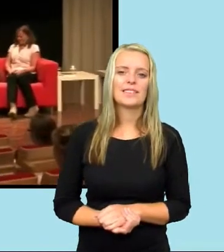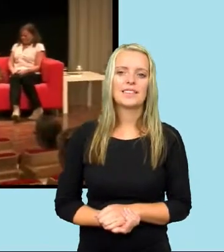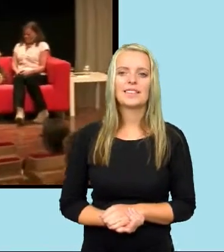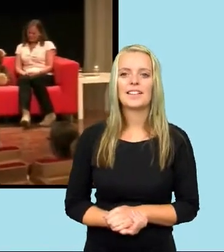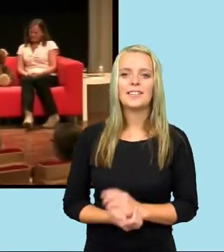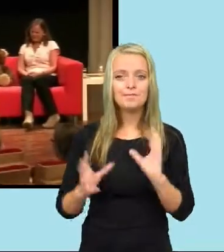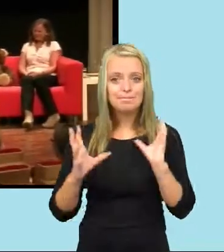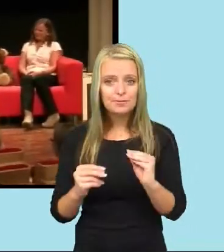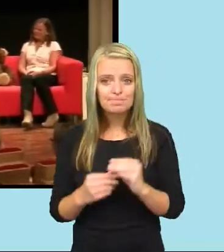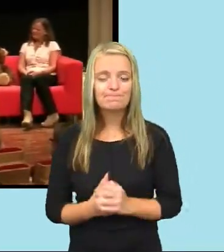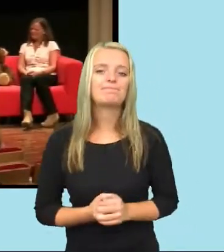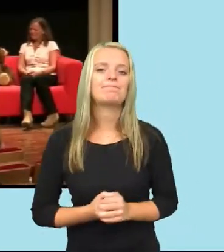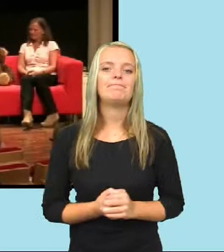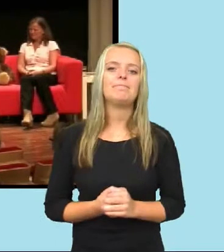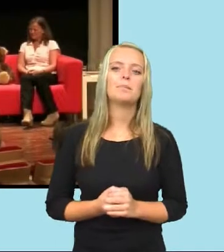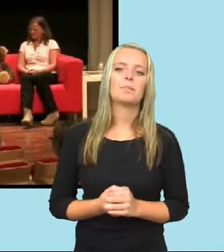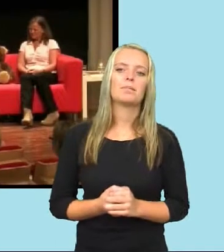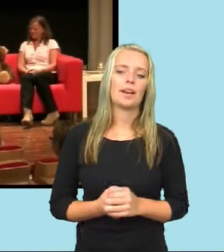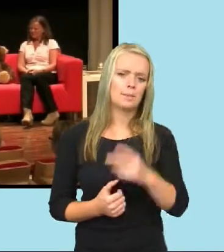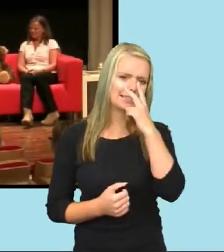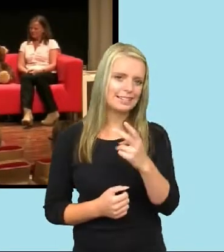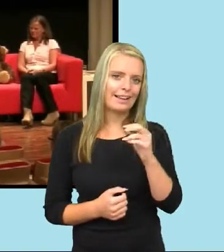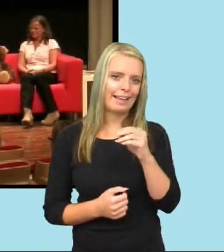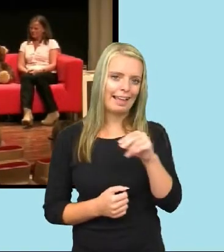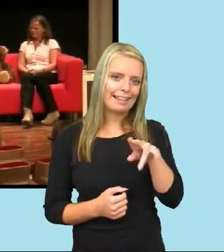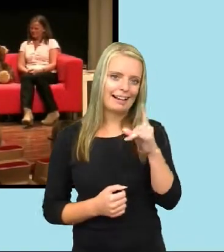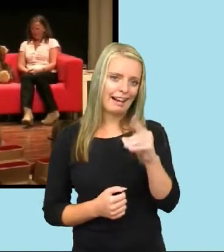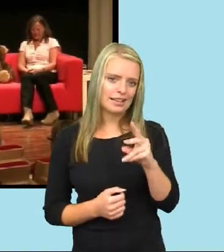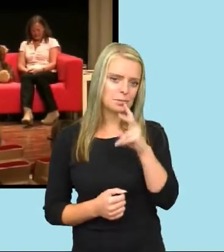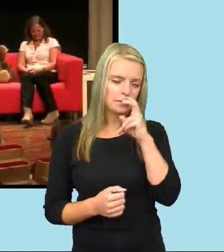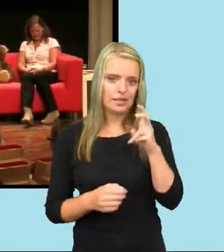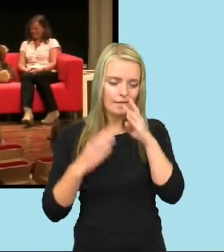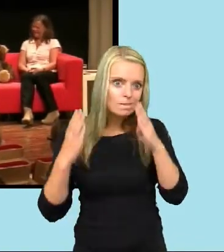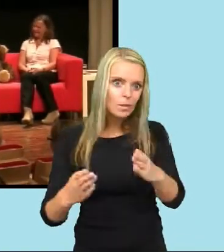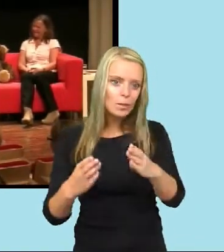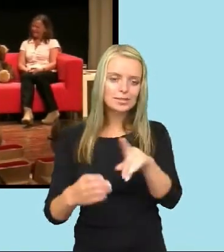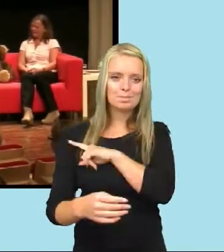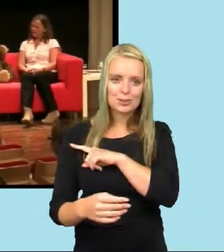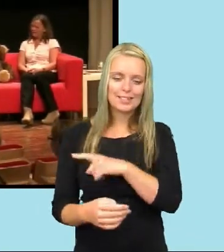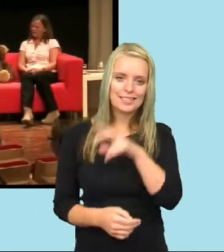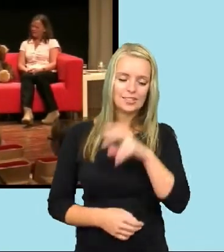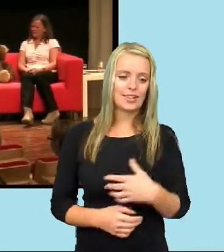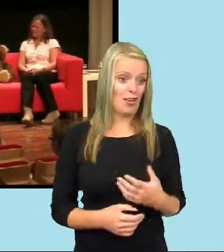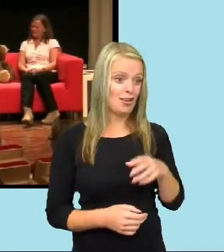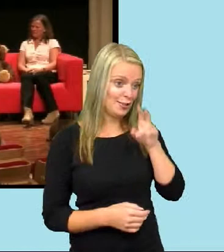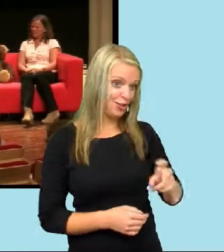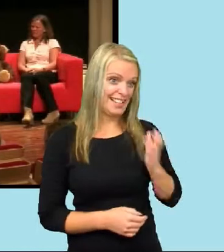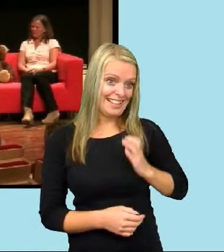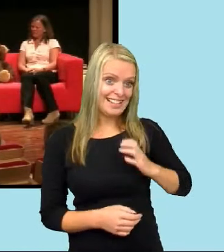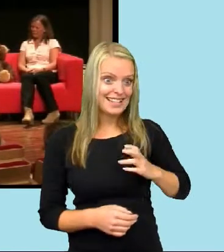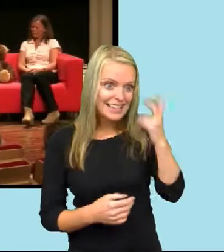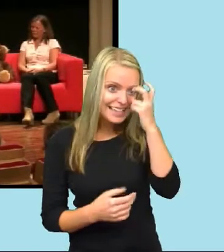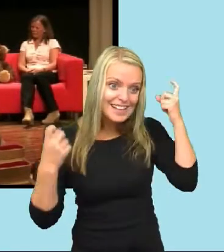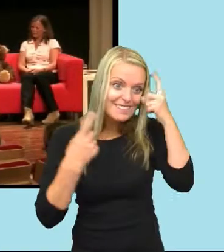Ja, hon letade efter. Ja, tänkte. Och den här var det. Ja. Ja. Där kan man se att Engla, hon försökte verkligen få fokus. Hon var ivrig. Ja. Men